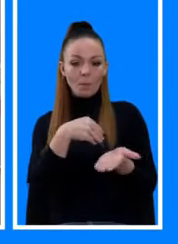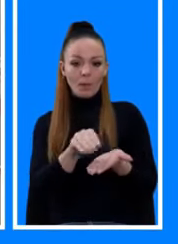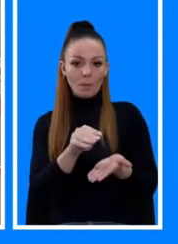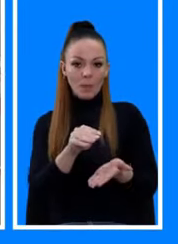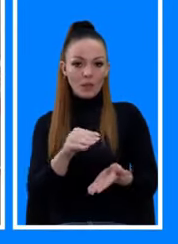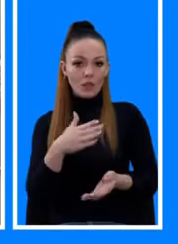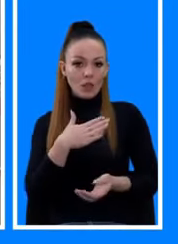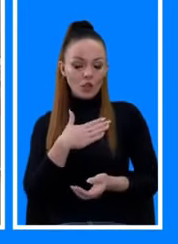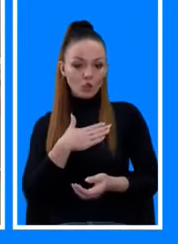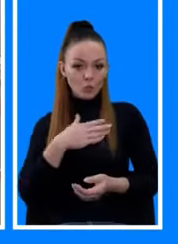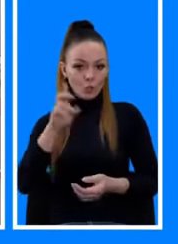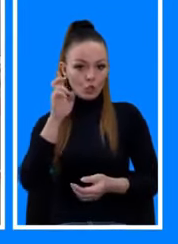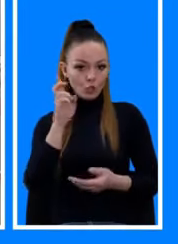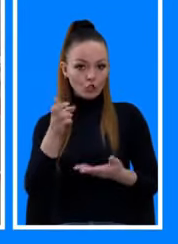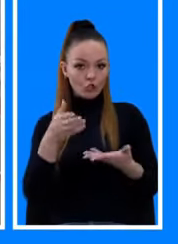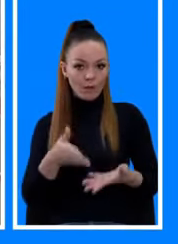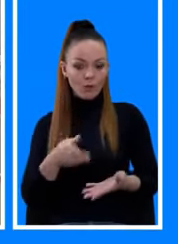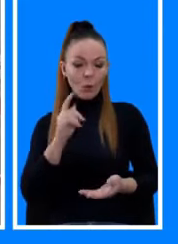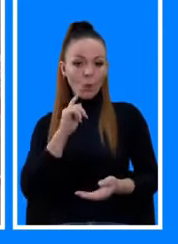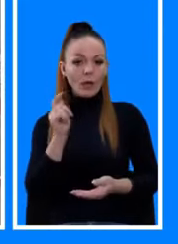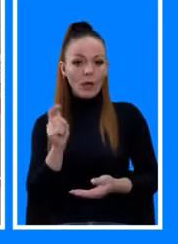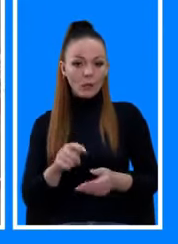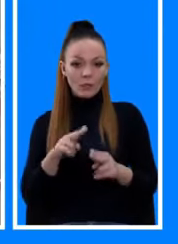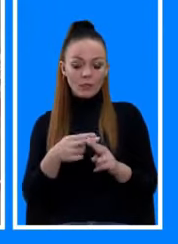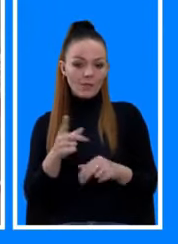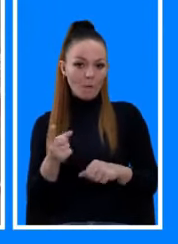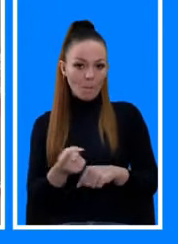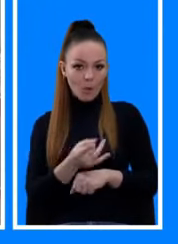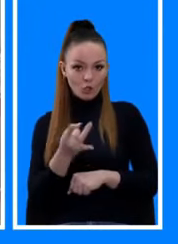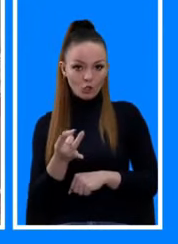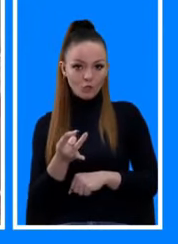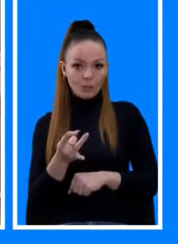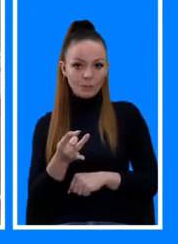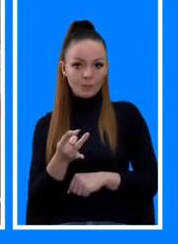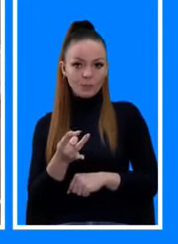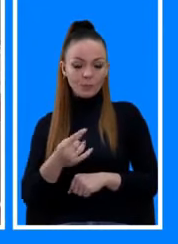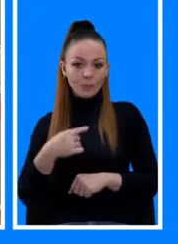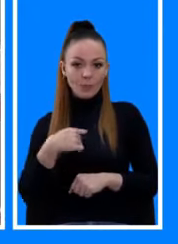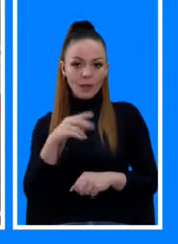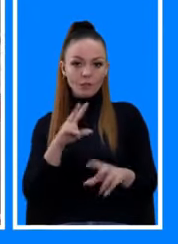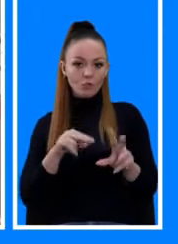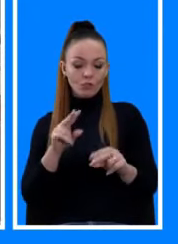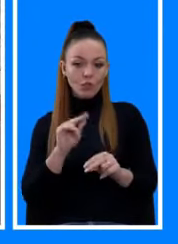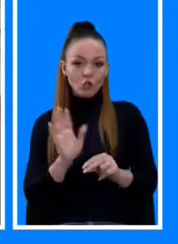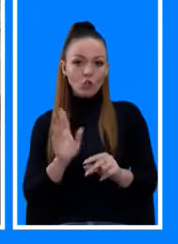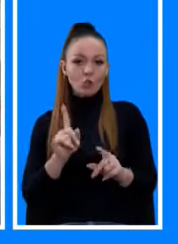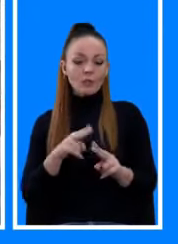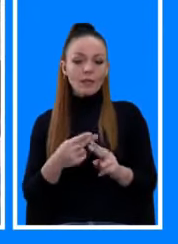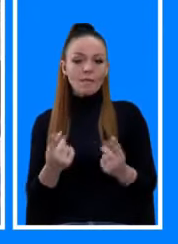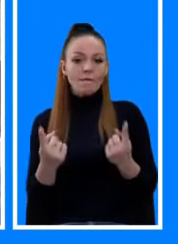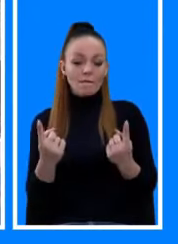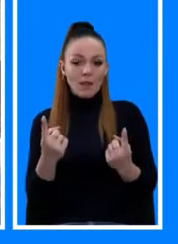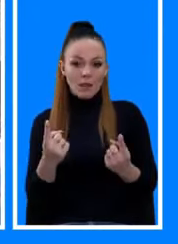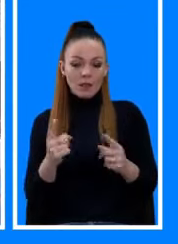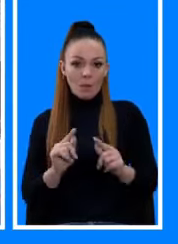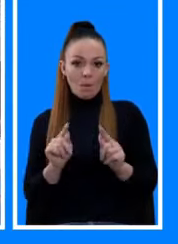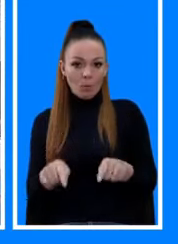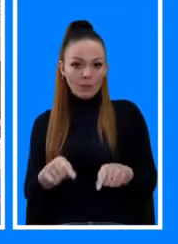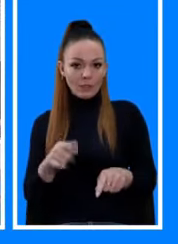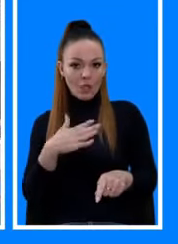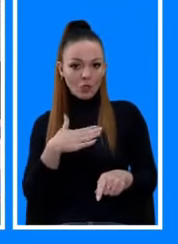нашою державою, Україною, це вперше. Я не вважаю, що це великий подвиг з нашого боку, але